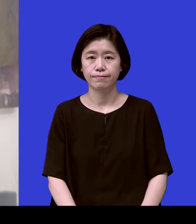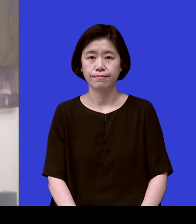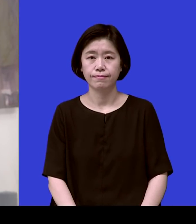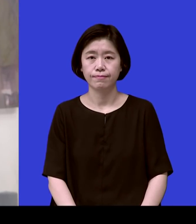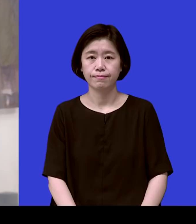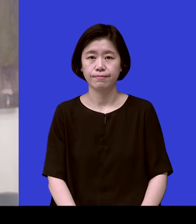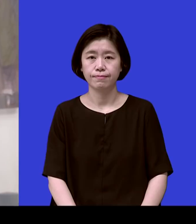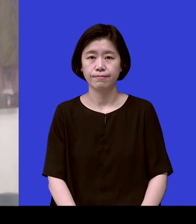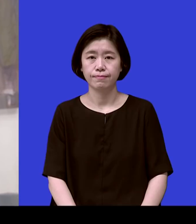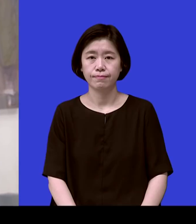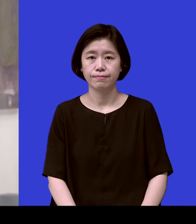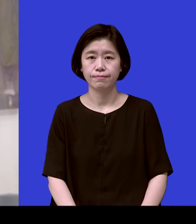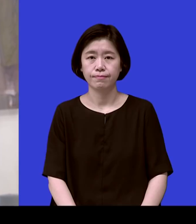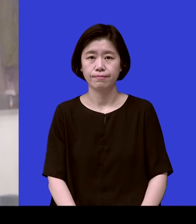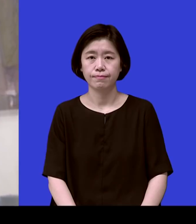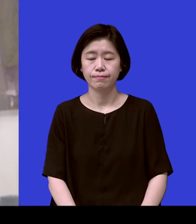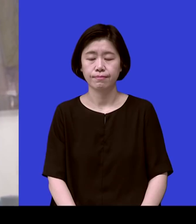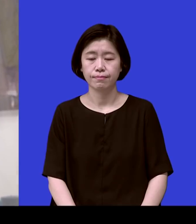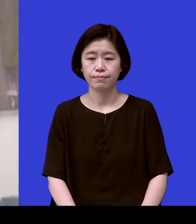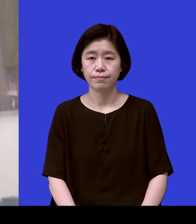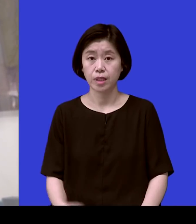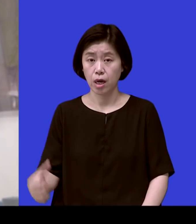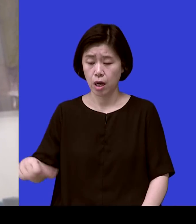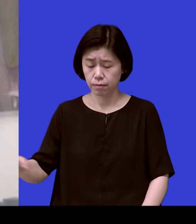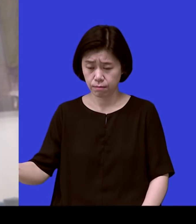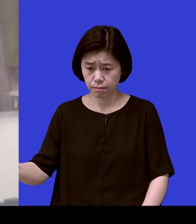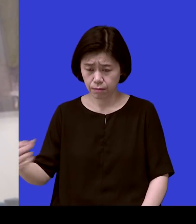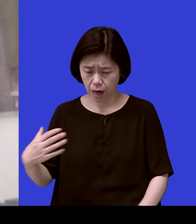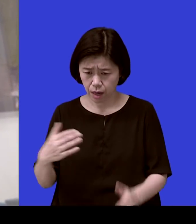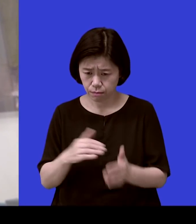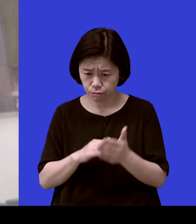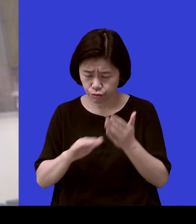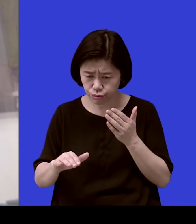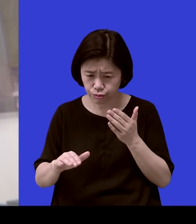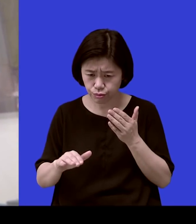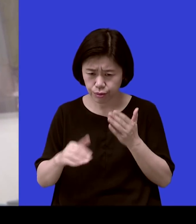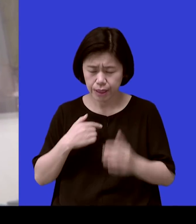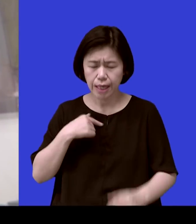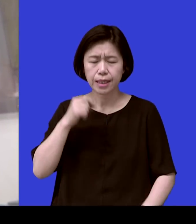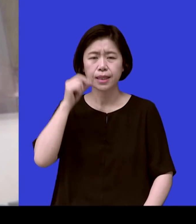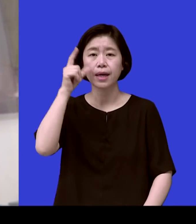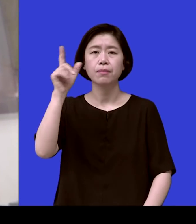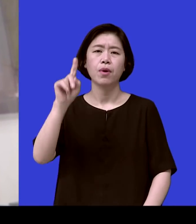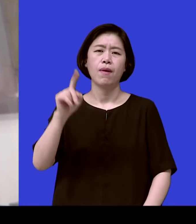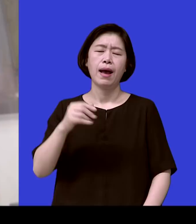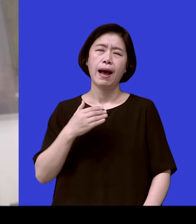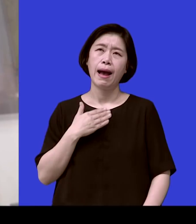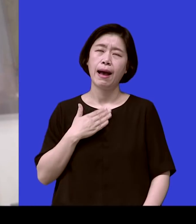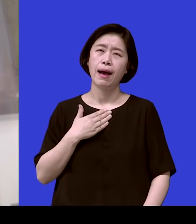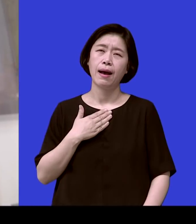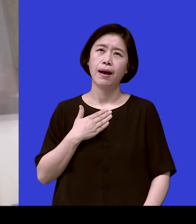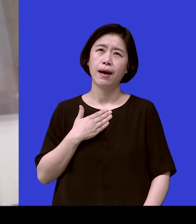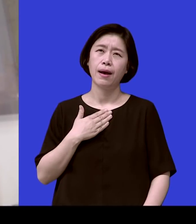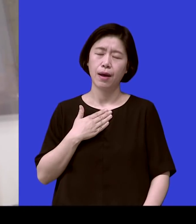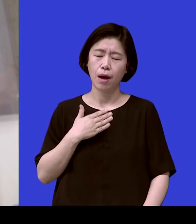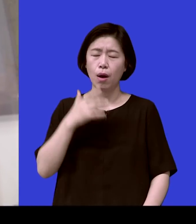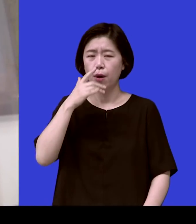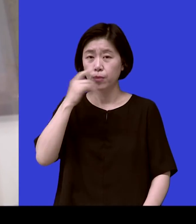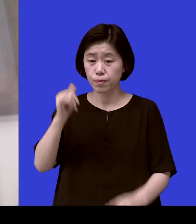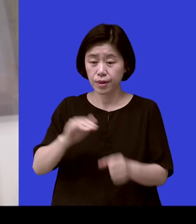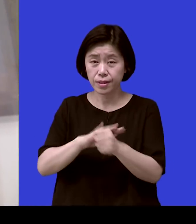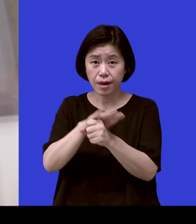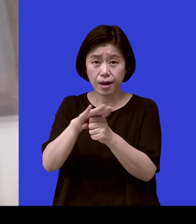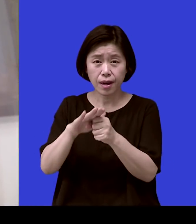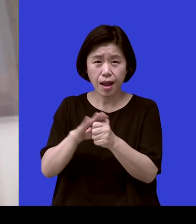그래서 제가 그 얘기를 듣고 부모의 사랑도 되게 이기적인 거구나. 아이가